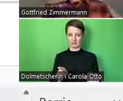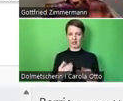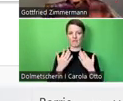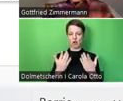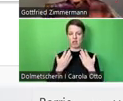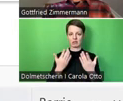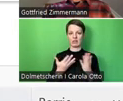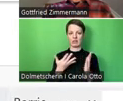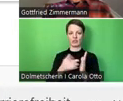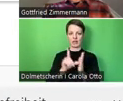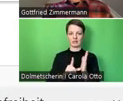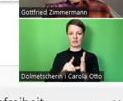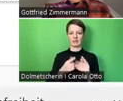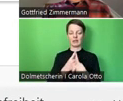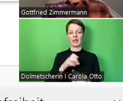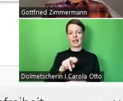vorgesehen. Checkliste nach